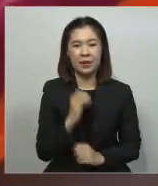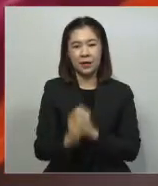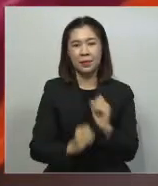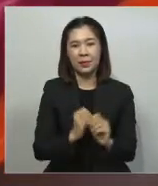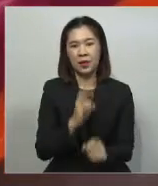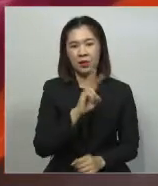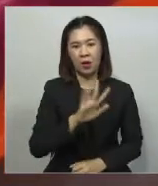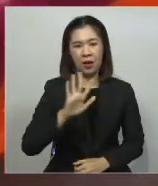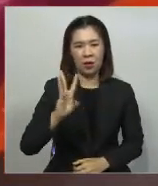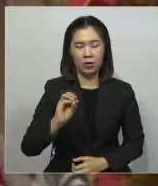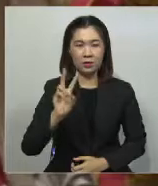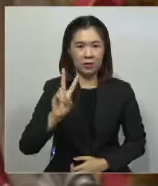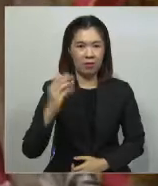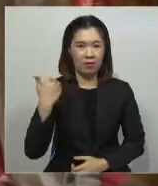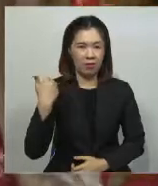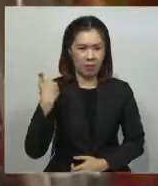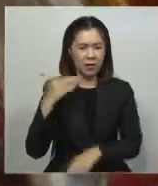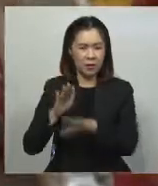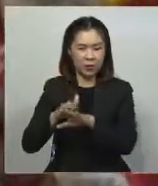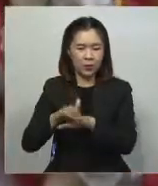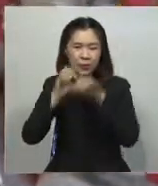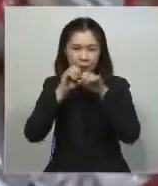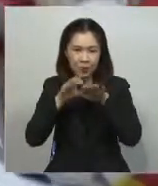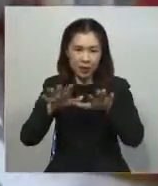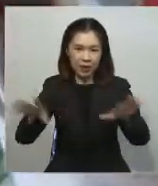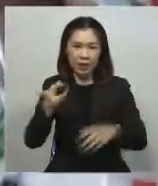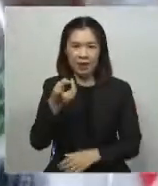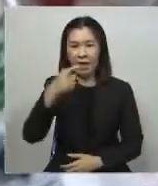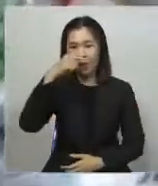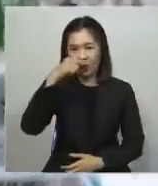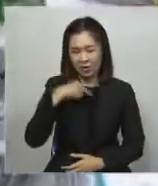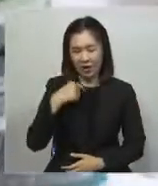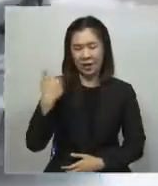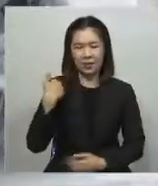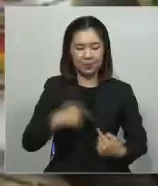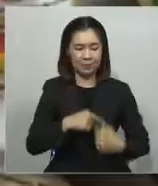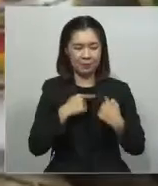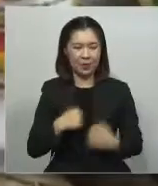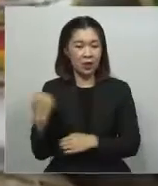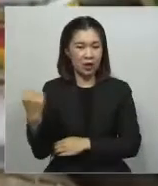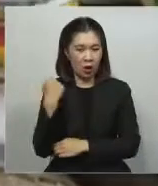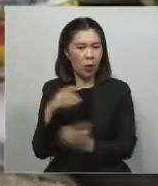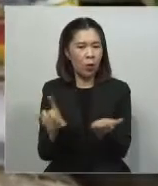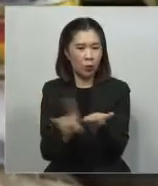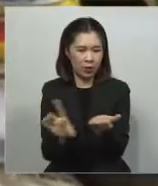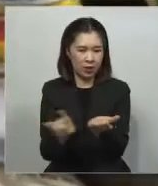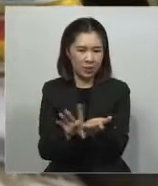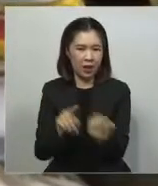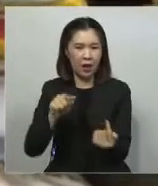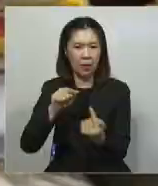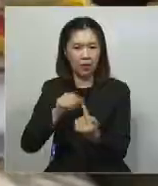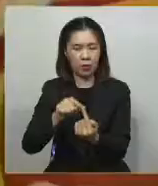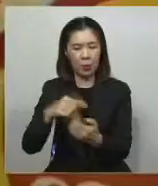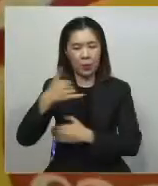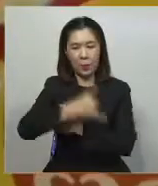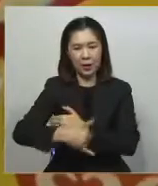ในปี2562จะมีการเร่งประชาสัมพันธ์ข้าวหอมมะลิไทยให้เกิดความเชื่อมั่นในคุณภาพโดยเฉพาะในประ